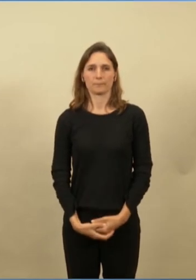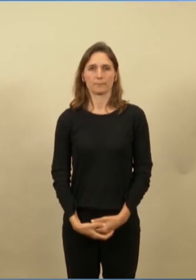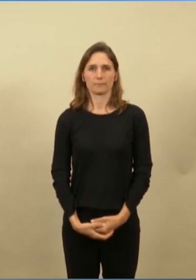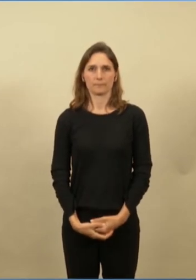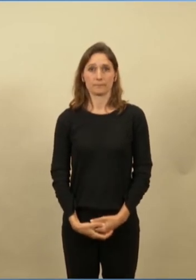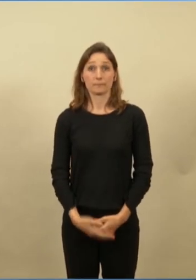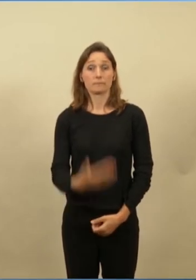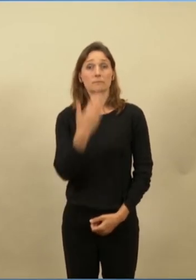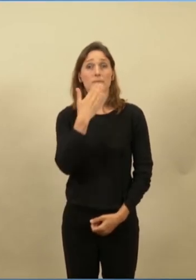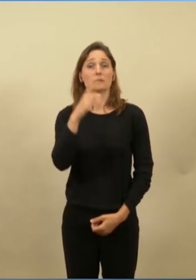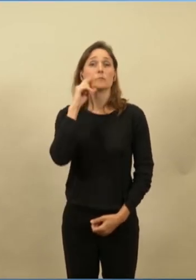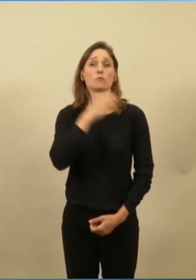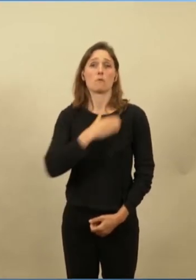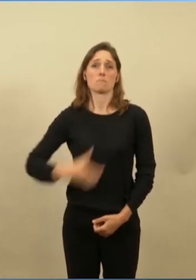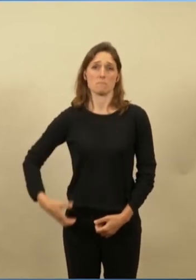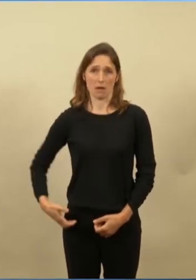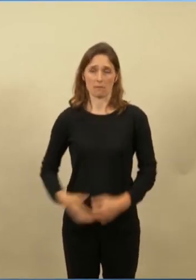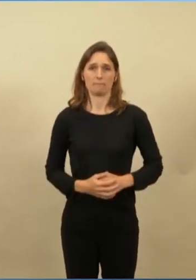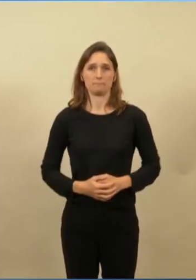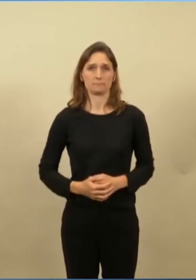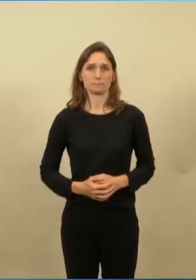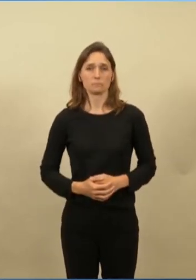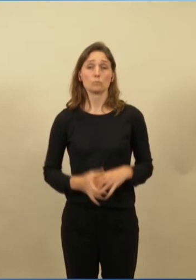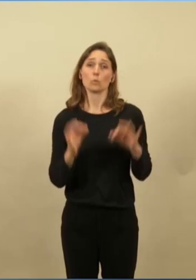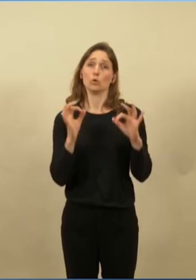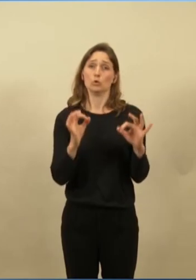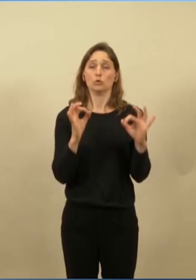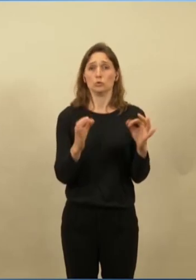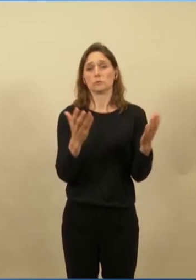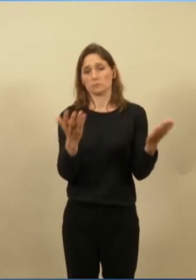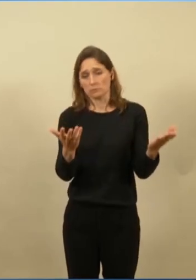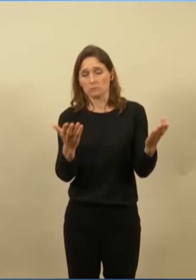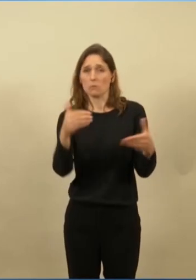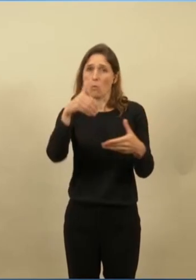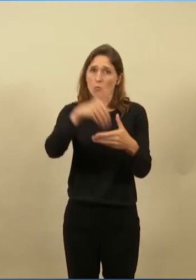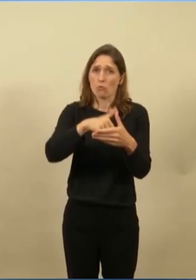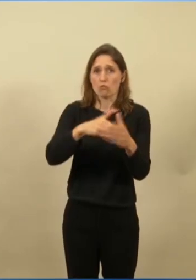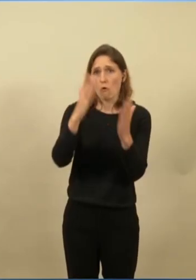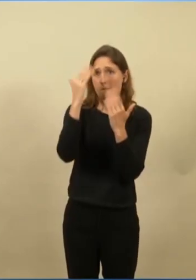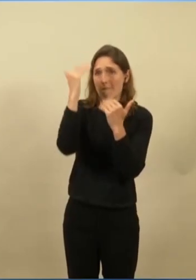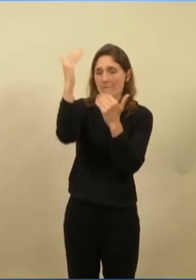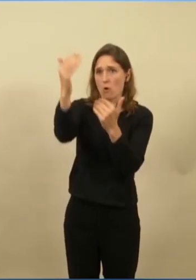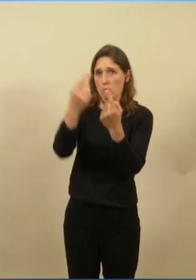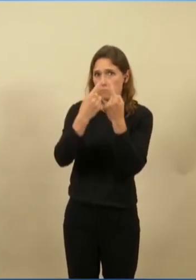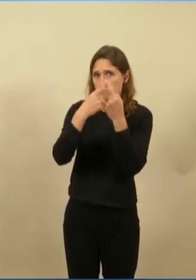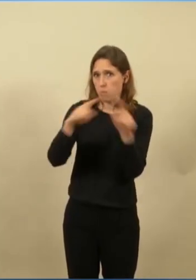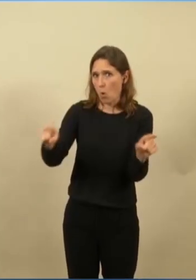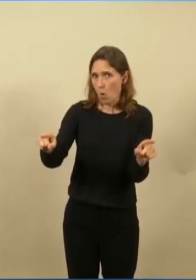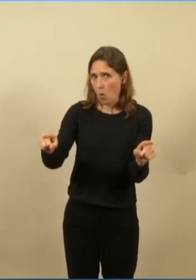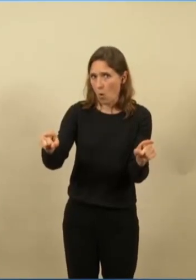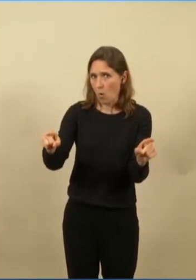merci Monsieur le Maire effectivement le contenu du vœu est en singulièrement différent